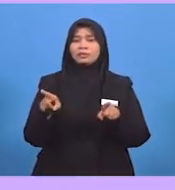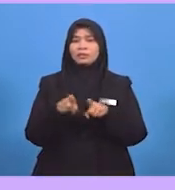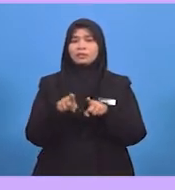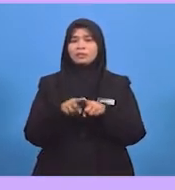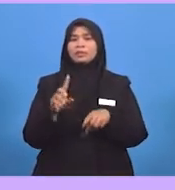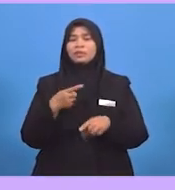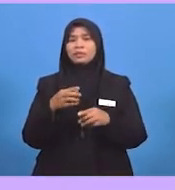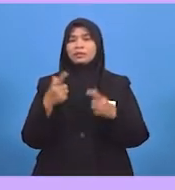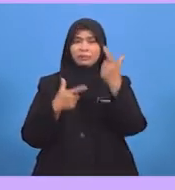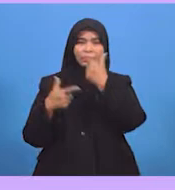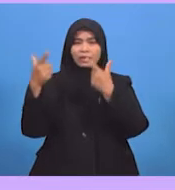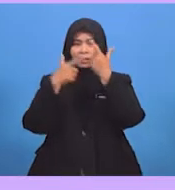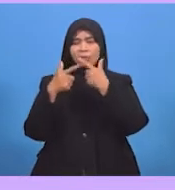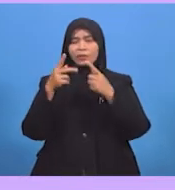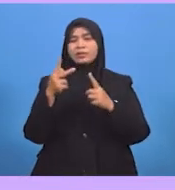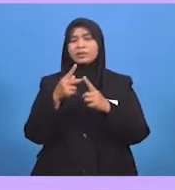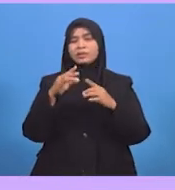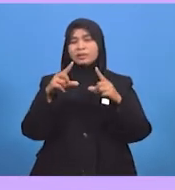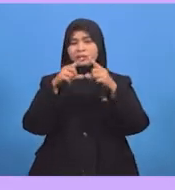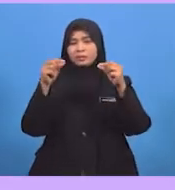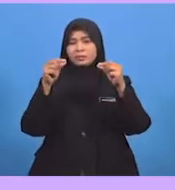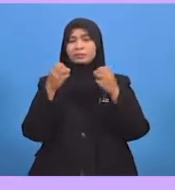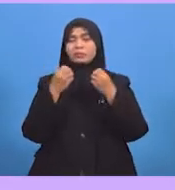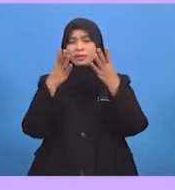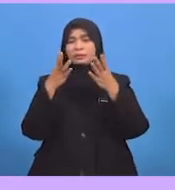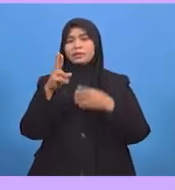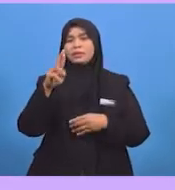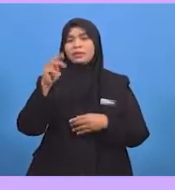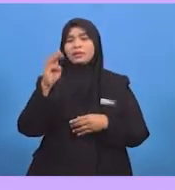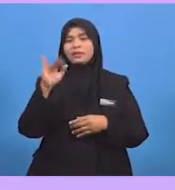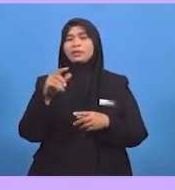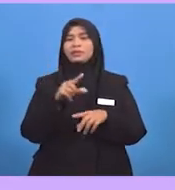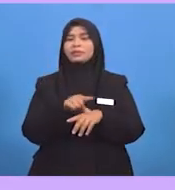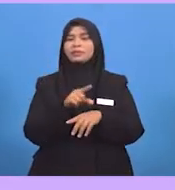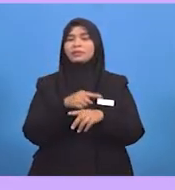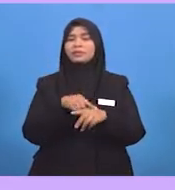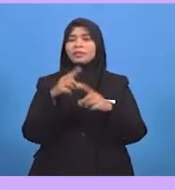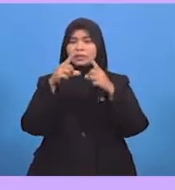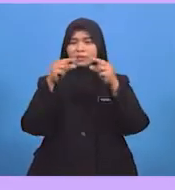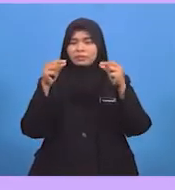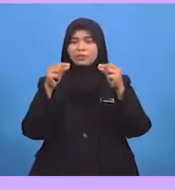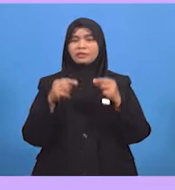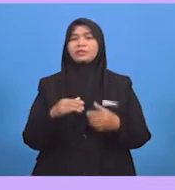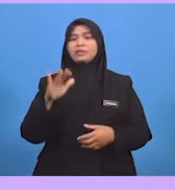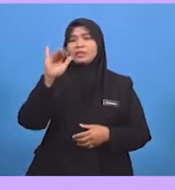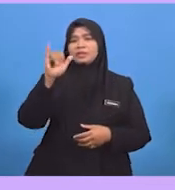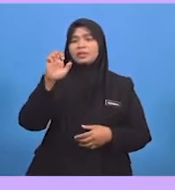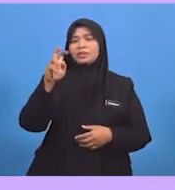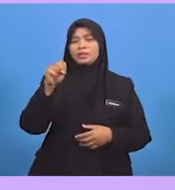Bersama-sama kita melancong ke Jepun. Apakah mata wang yang digunakan di Jepun? Ya, yen.